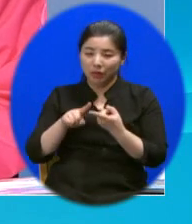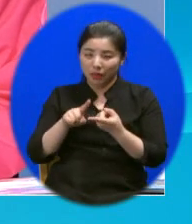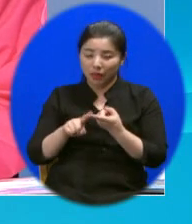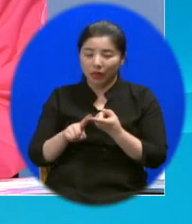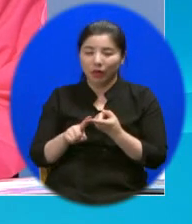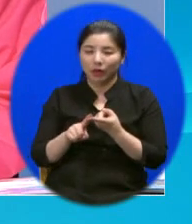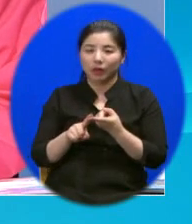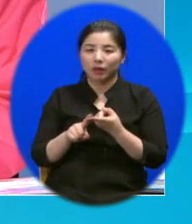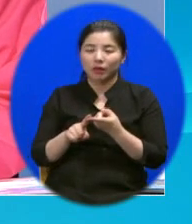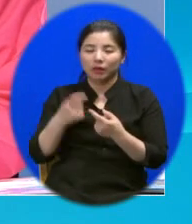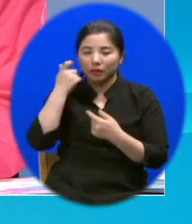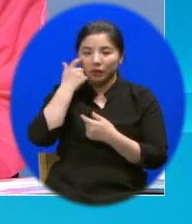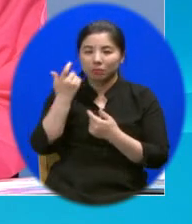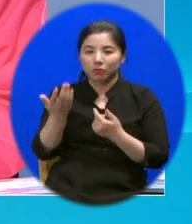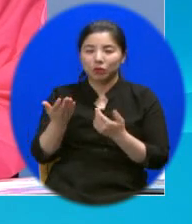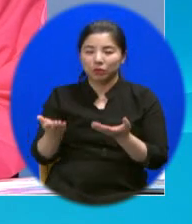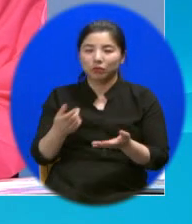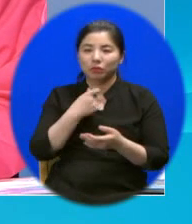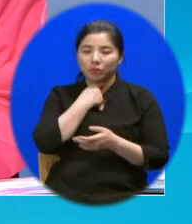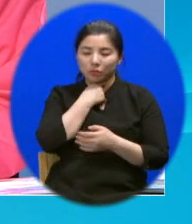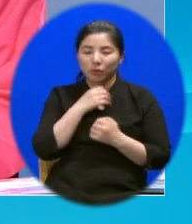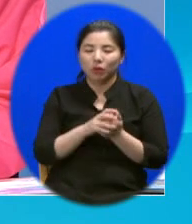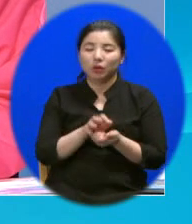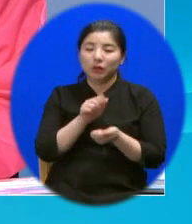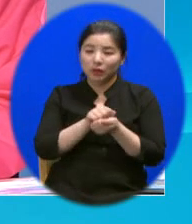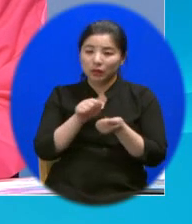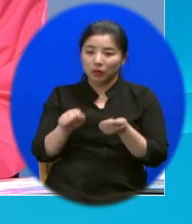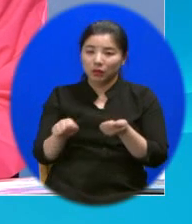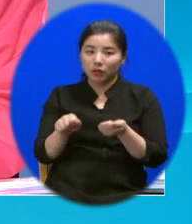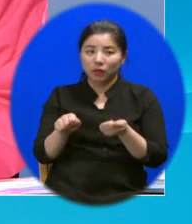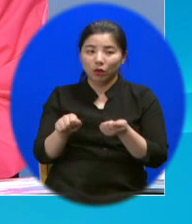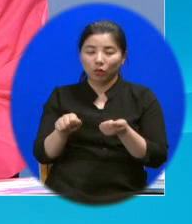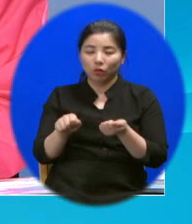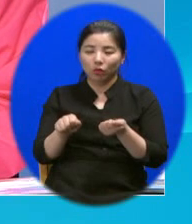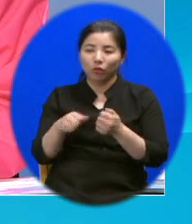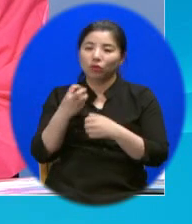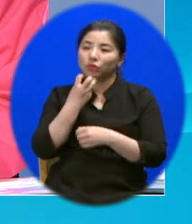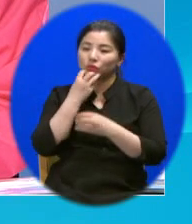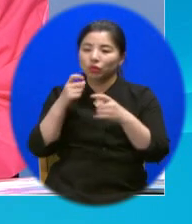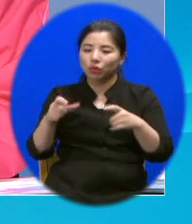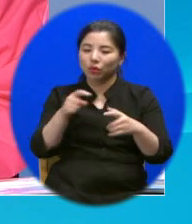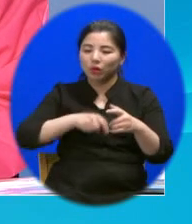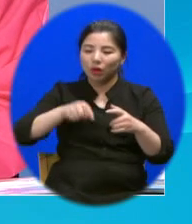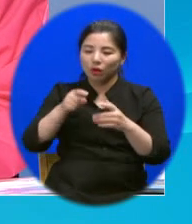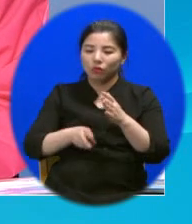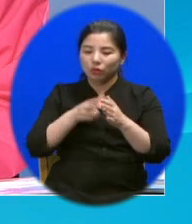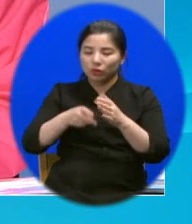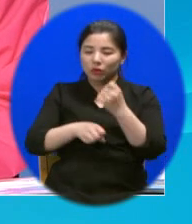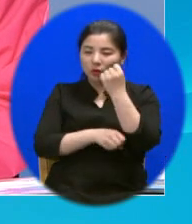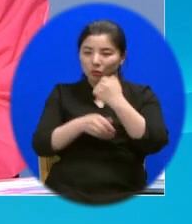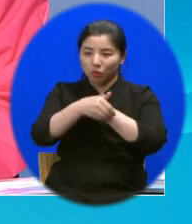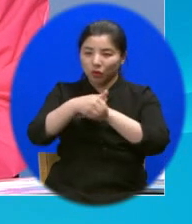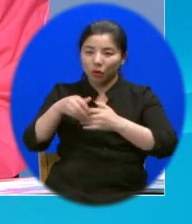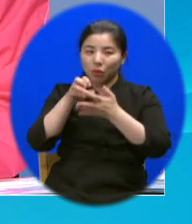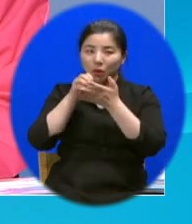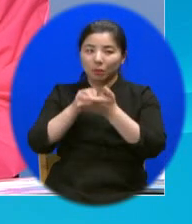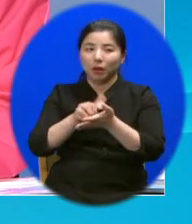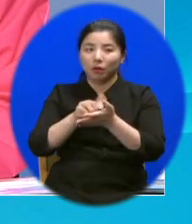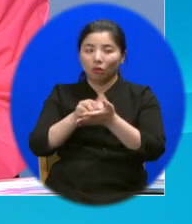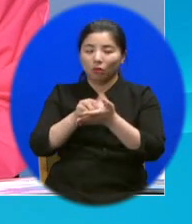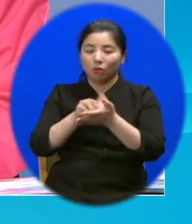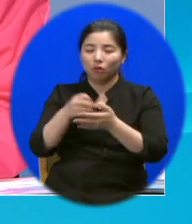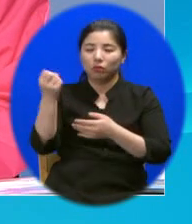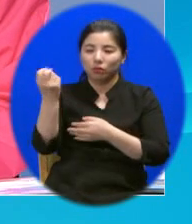좀 어질 무능을 했습니다 그 진천군 부분은 수도권 내륙 썬 철도 기본 게 반영